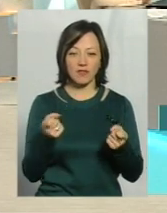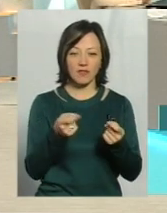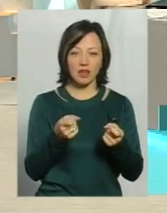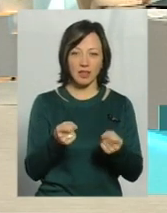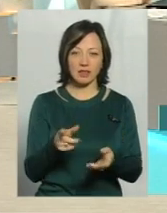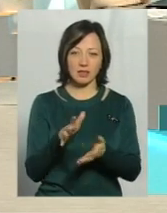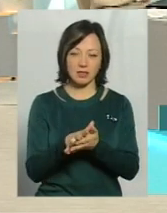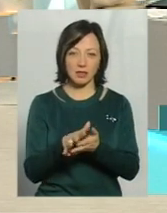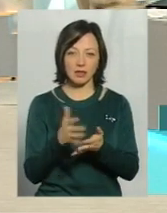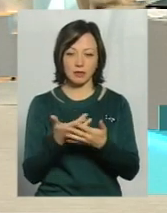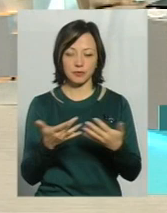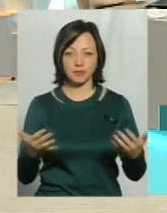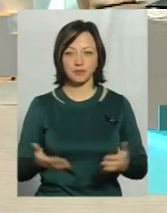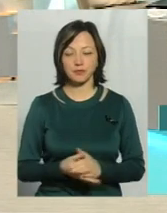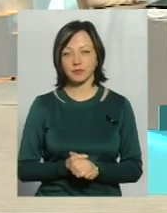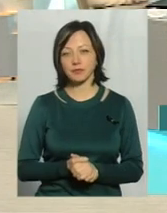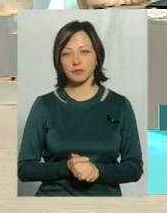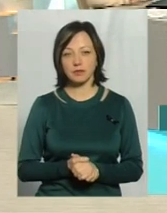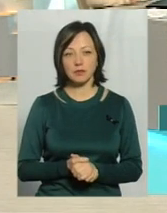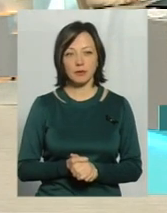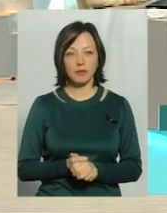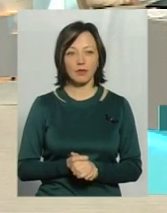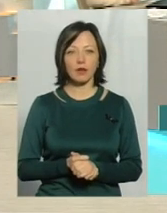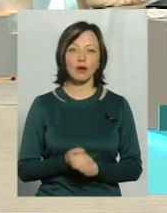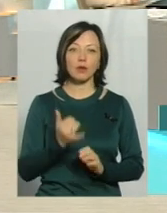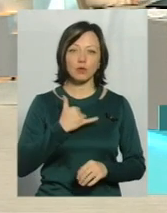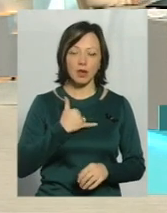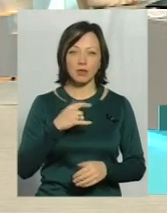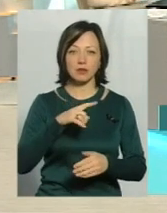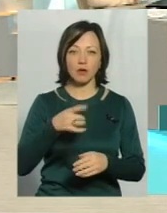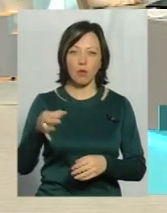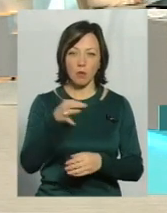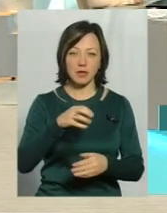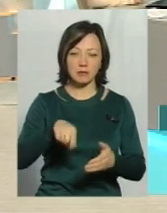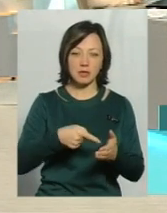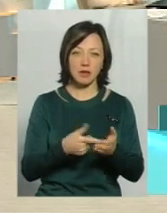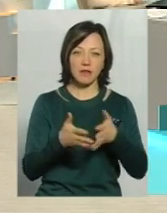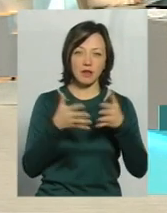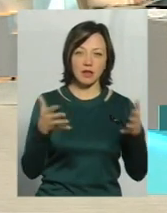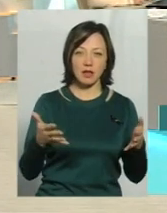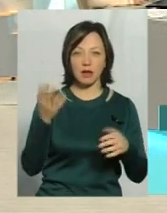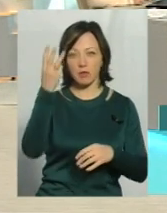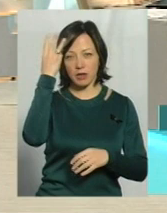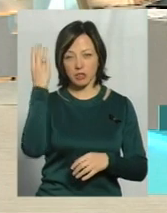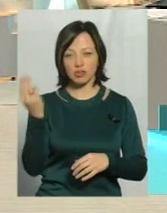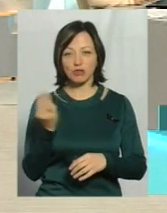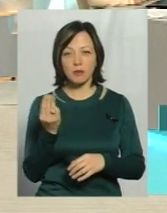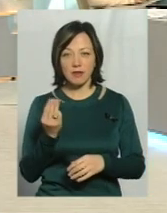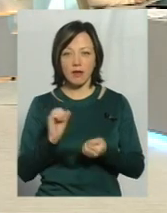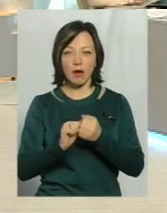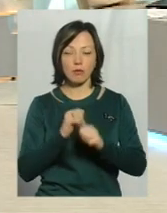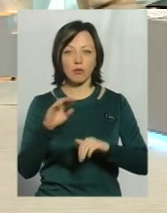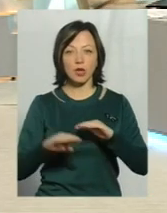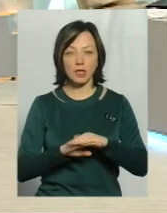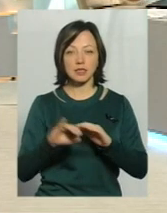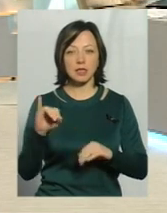і таке далі. Але все ж таки, от так. В нашій області найбільші міста – там Хмельницький, Шепетівка, Кам'янець-Подільський. Так.